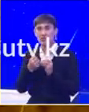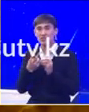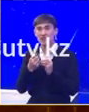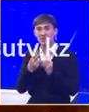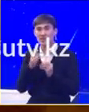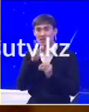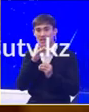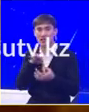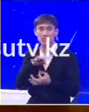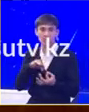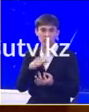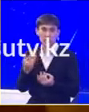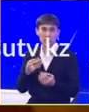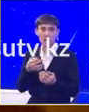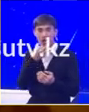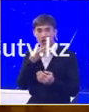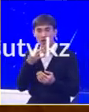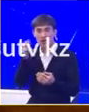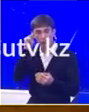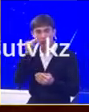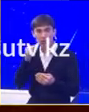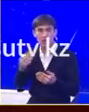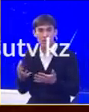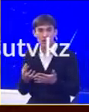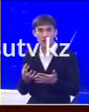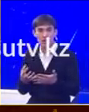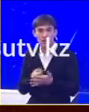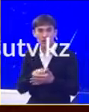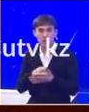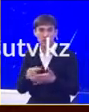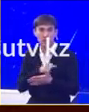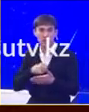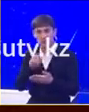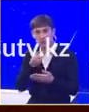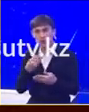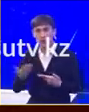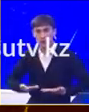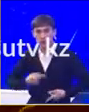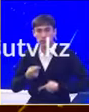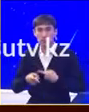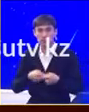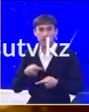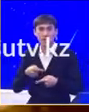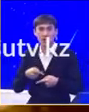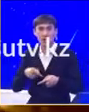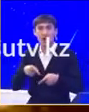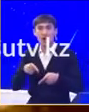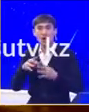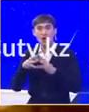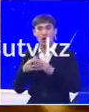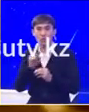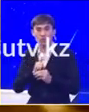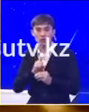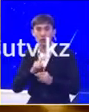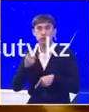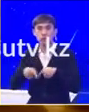осиротел, потому очень рано научился добывать себе средства на жизнь. Прошел путь от рядового колхозника до председателя.